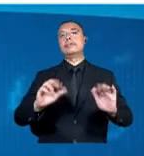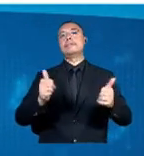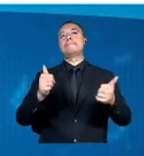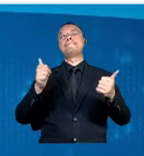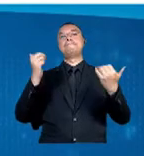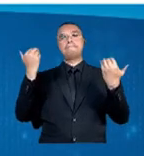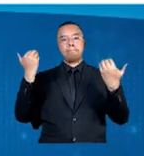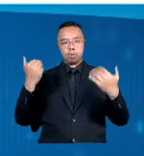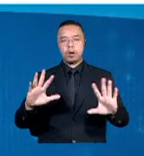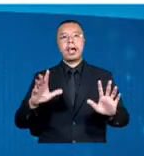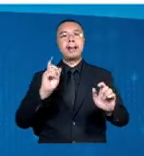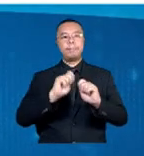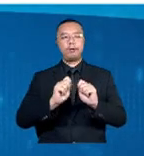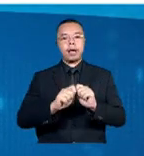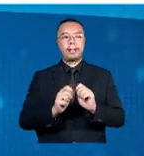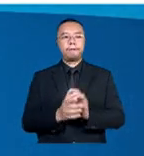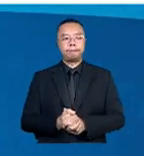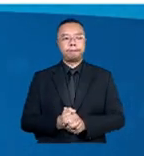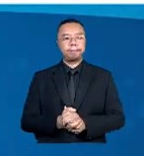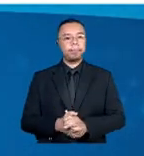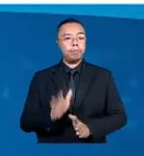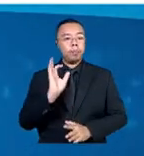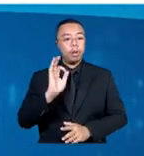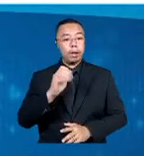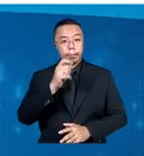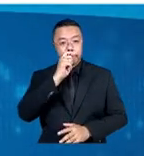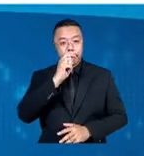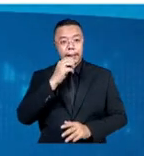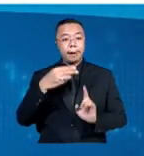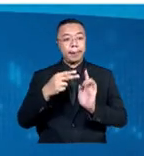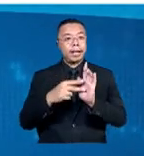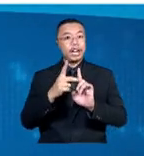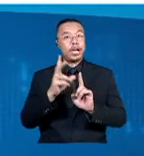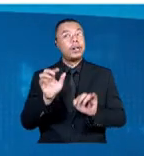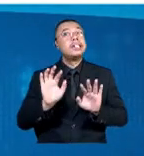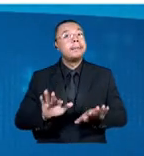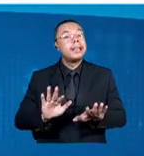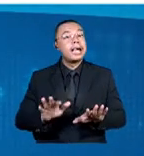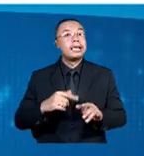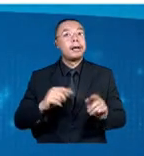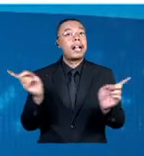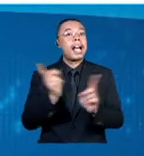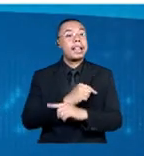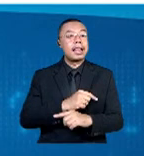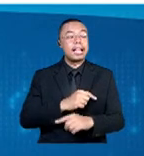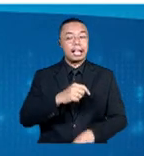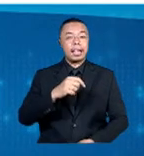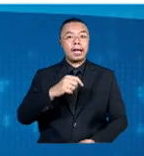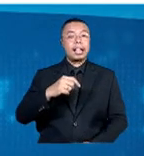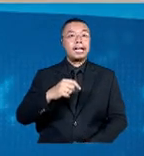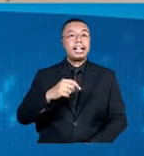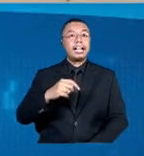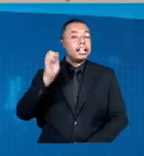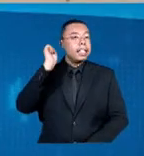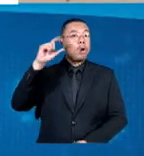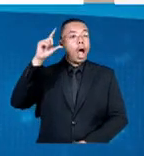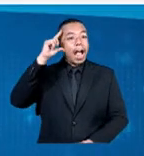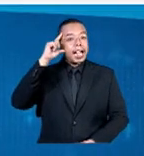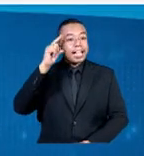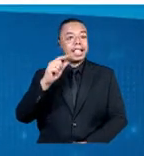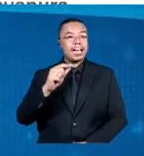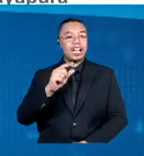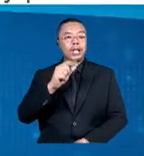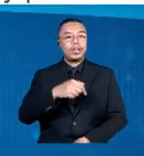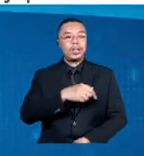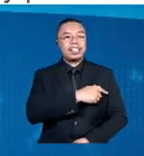Sudah dilakukan. Oke, baik Pak Benhur, untuk sementara saya akan bergeser ke Mbak Angki terlebih dahulu, staf